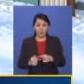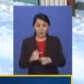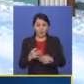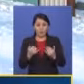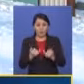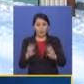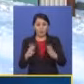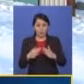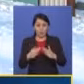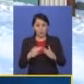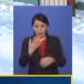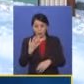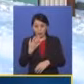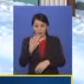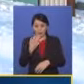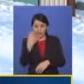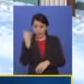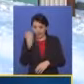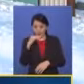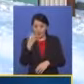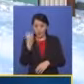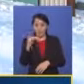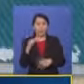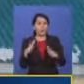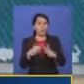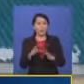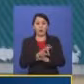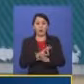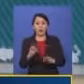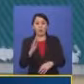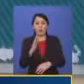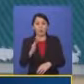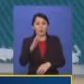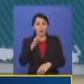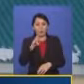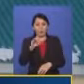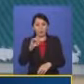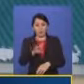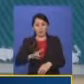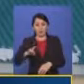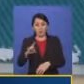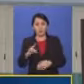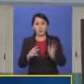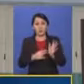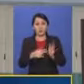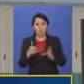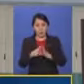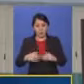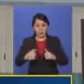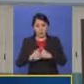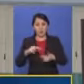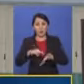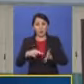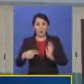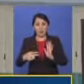күні үйлер жылы, сапалары үйлердің жақсы. Алдағы уақытта Қайың ауданына тағы 72 отбасы көшіп келуді жоспарлап